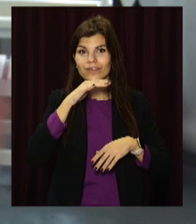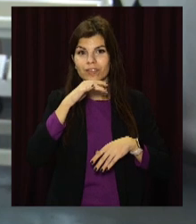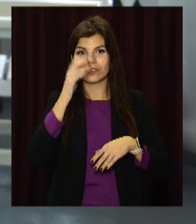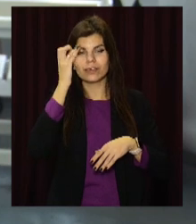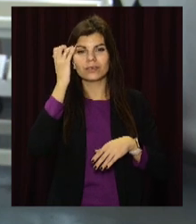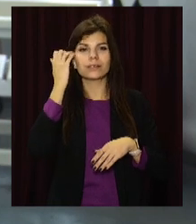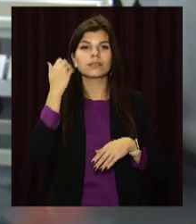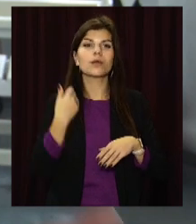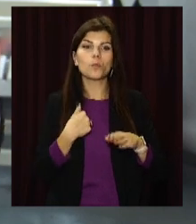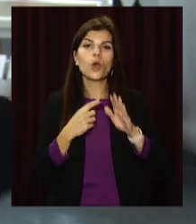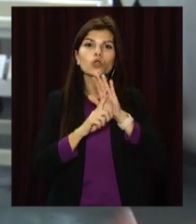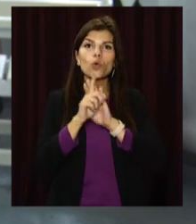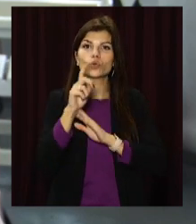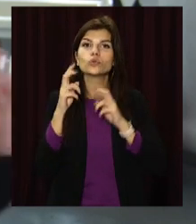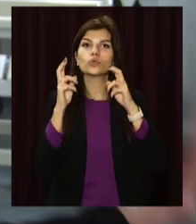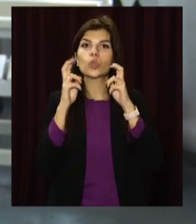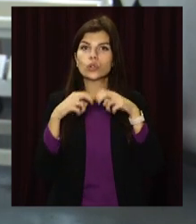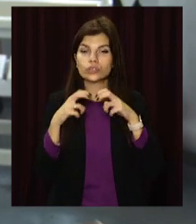якось так почали досліджувати